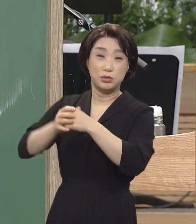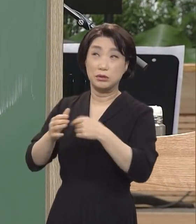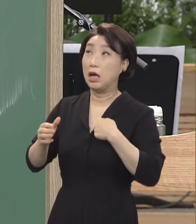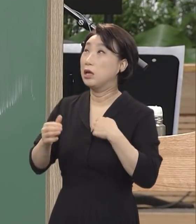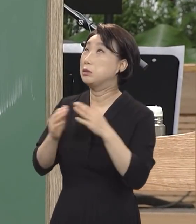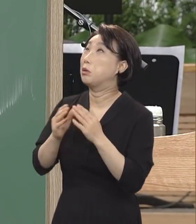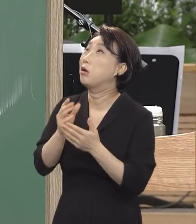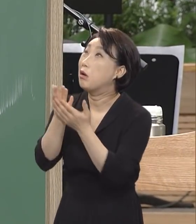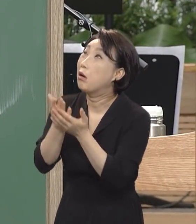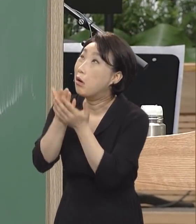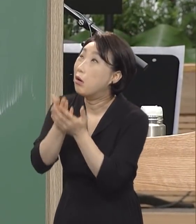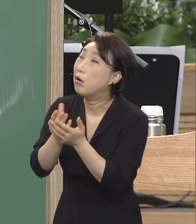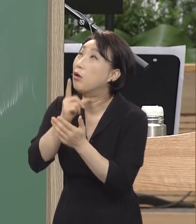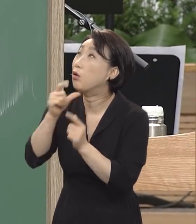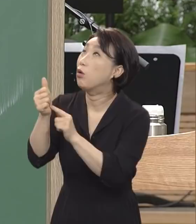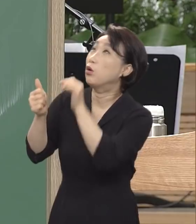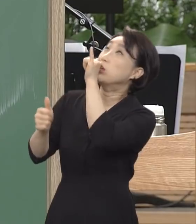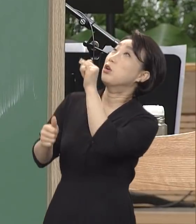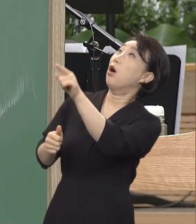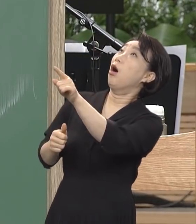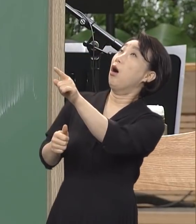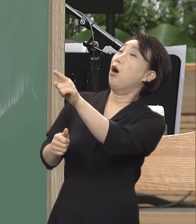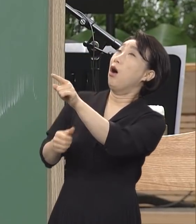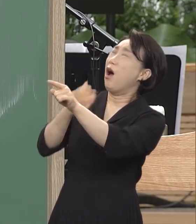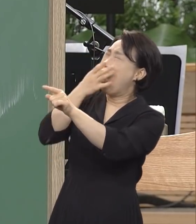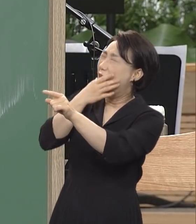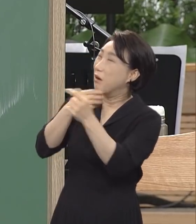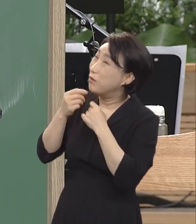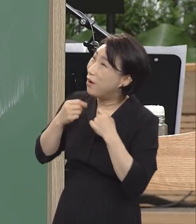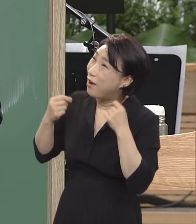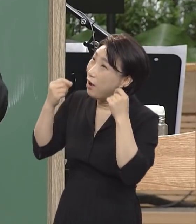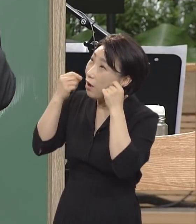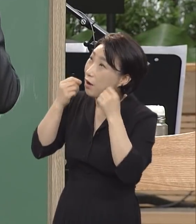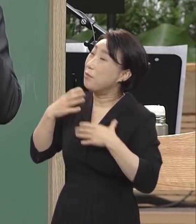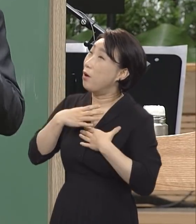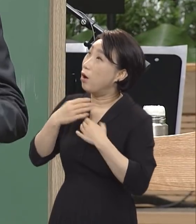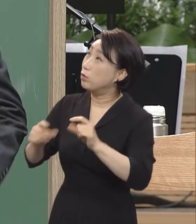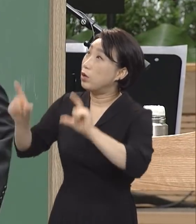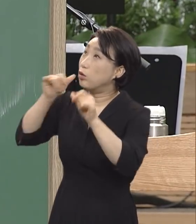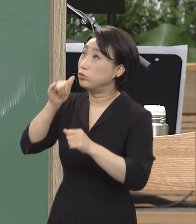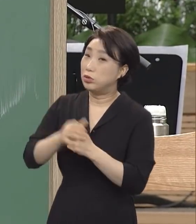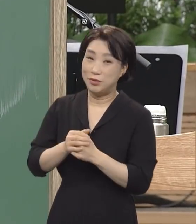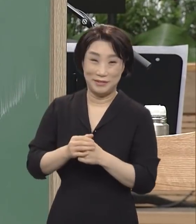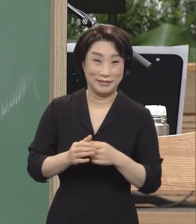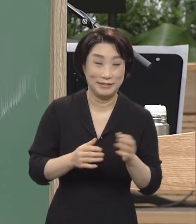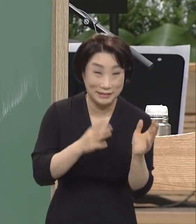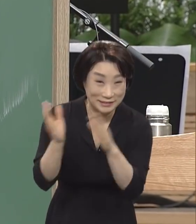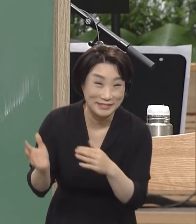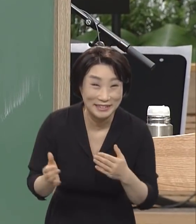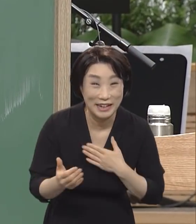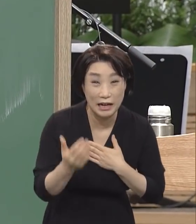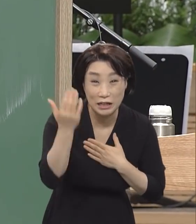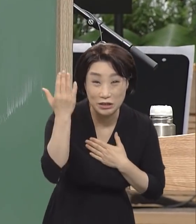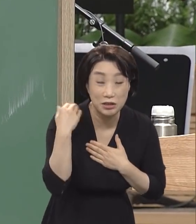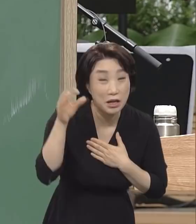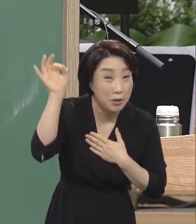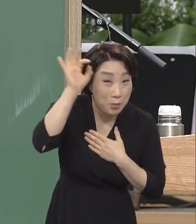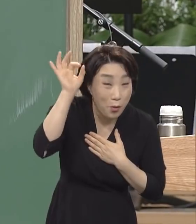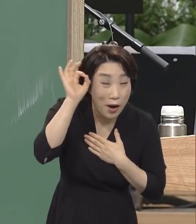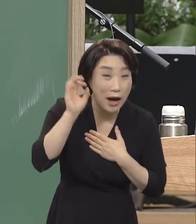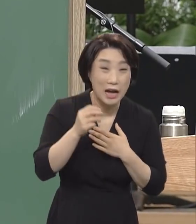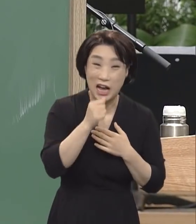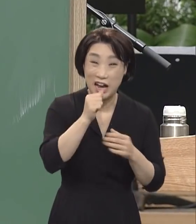집에서 얻어먹던 거지가 너무 행복하게 목사님이 포항제철을 한번